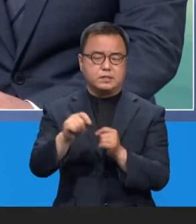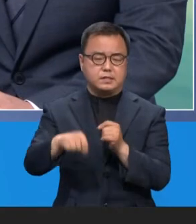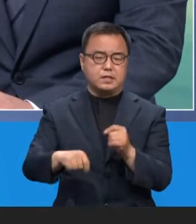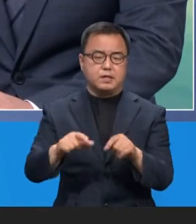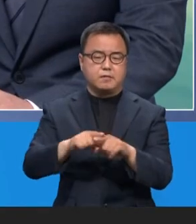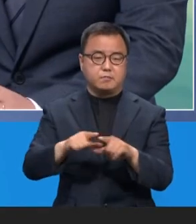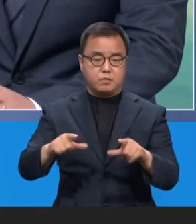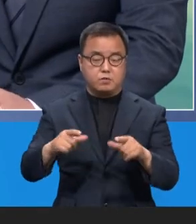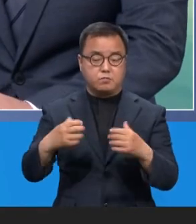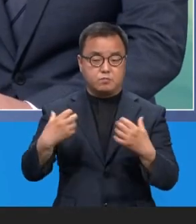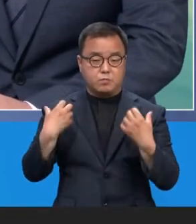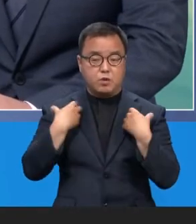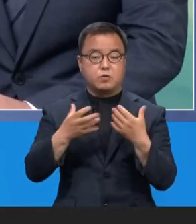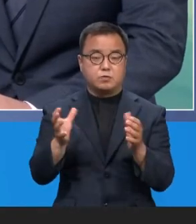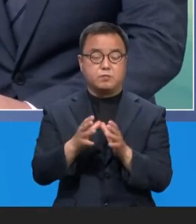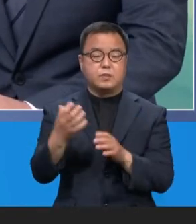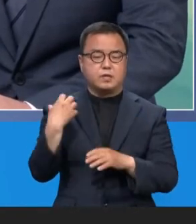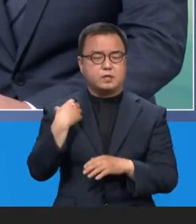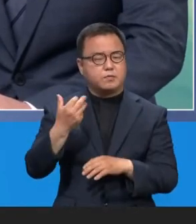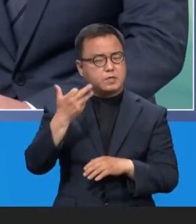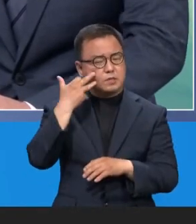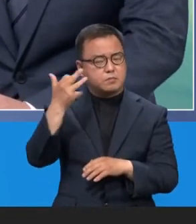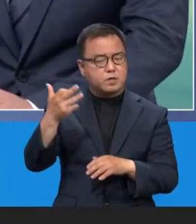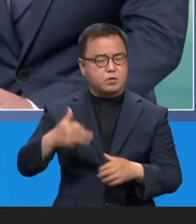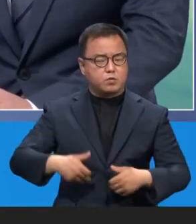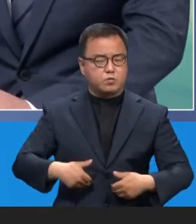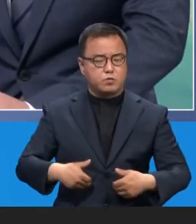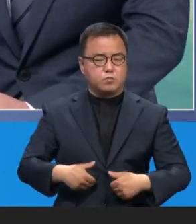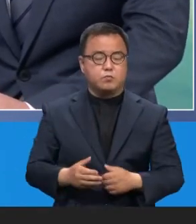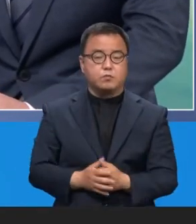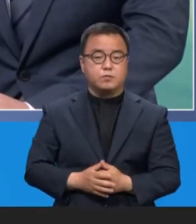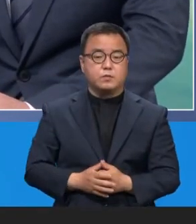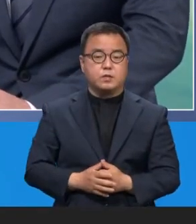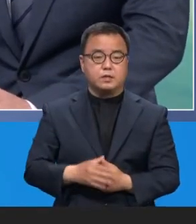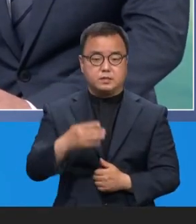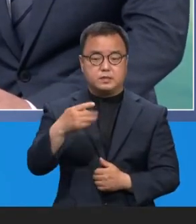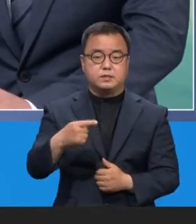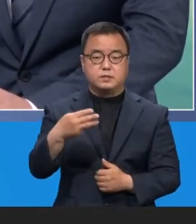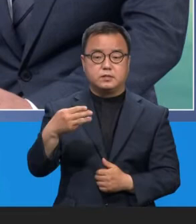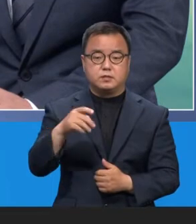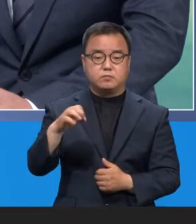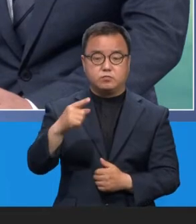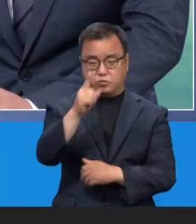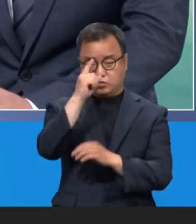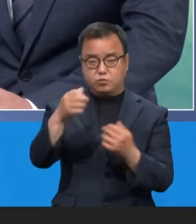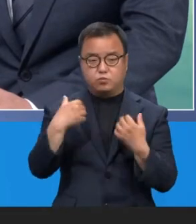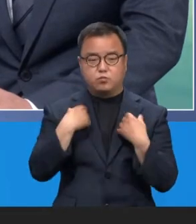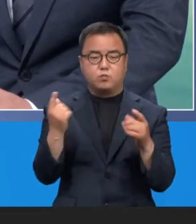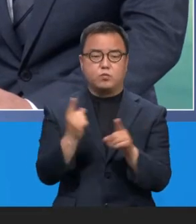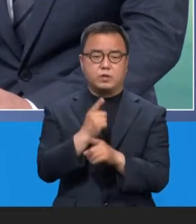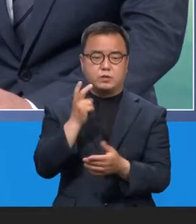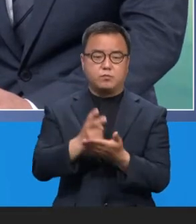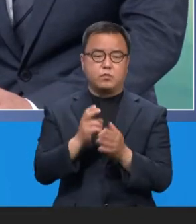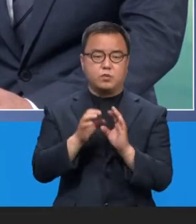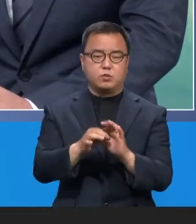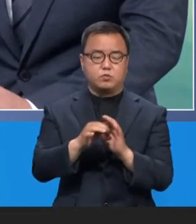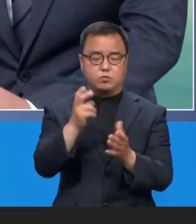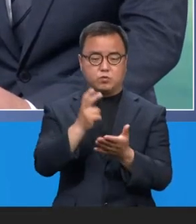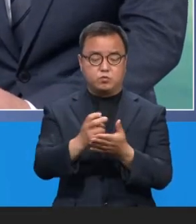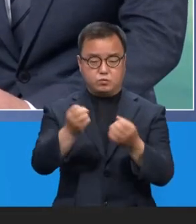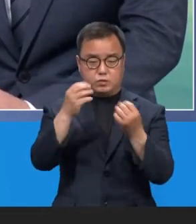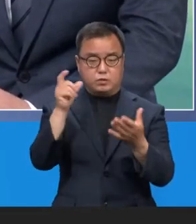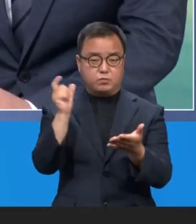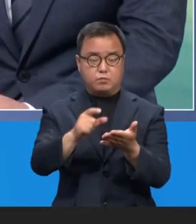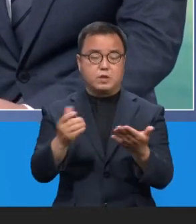주도하게 되는데 최소 18개월이 걸릴 것으로 예상됩니다 이미 트럼프 행정부의 개정안에 따라 규정을 바꾸고 새로 직원을 채용한